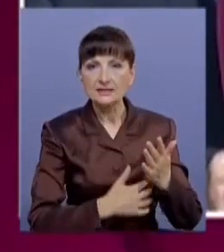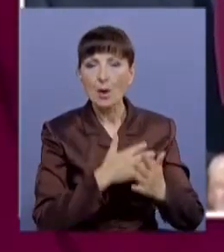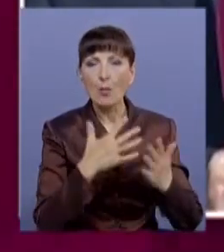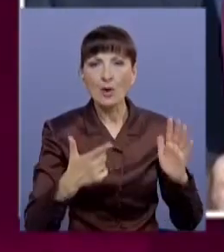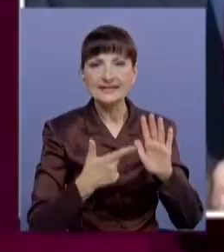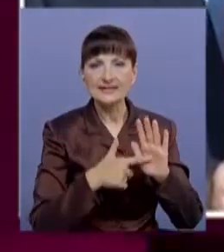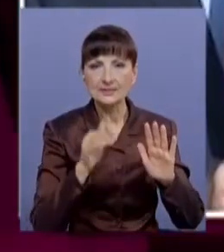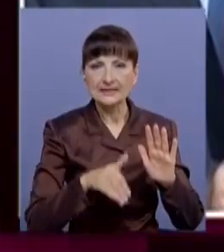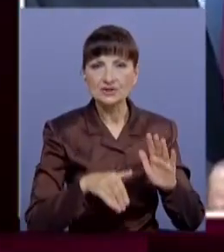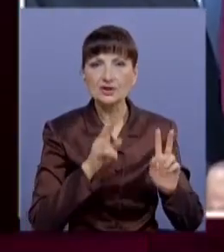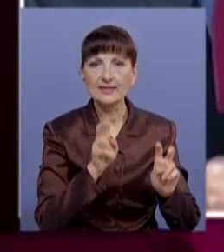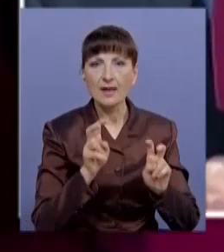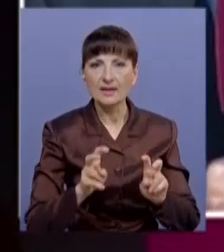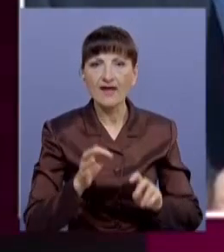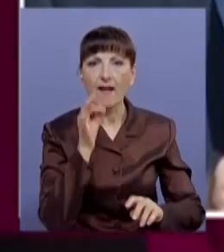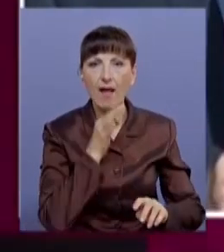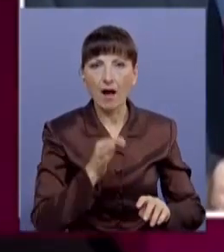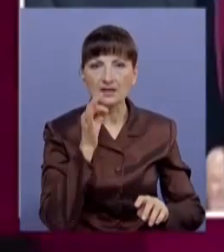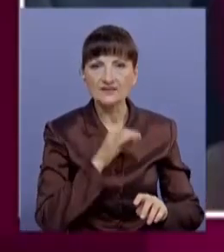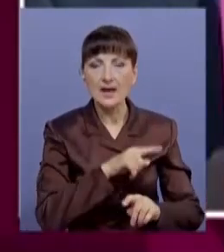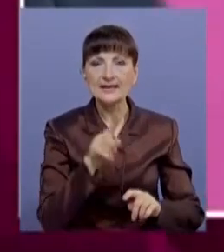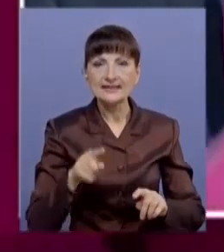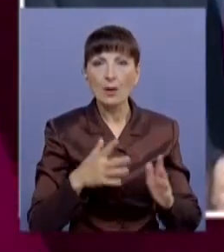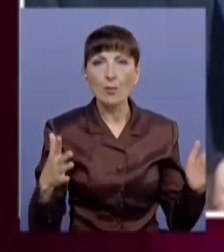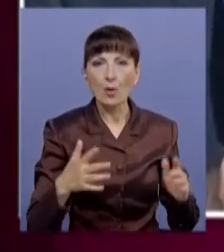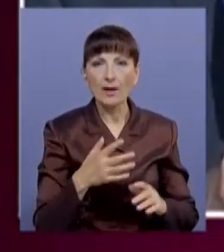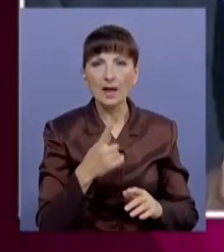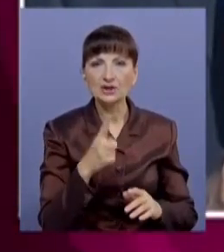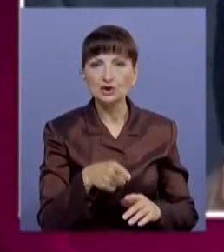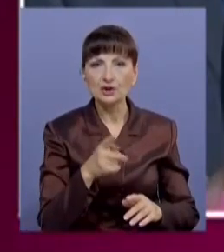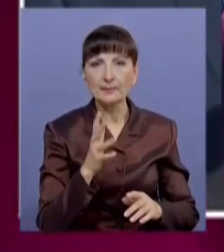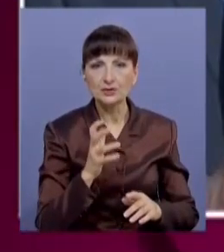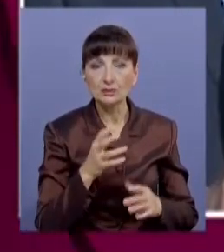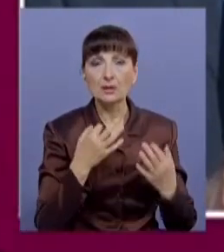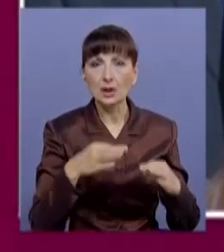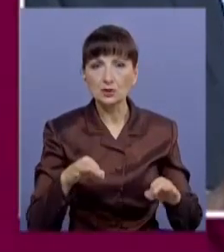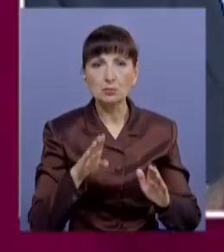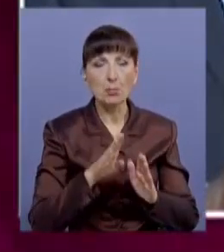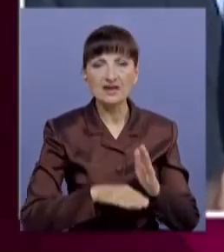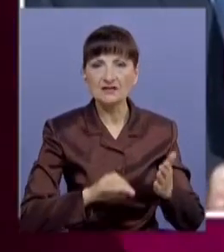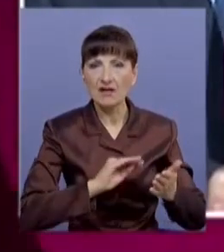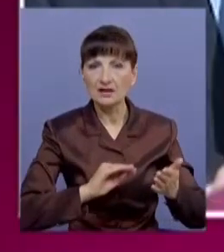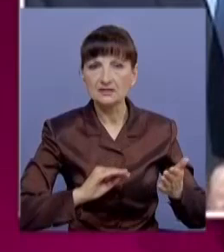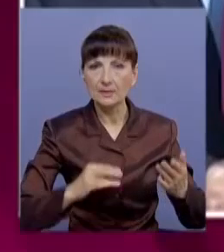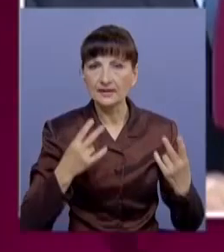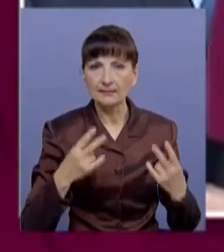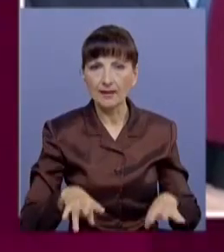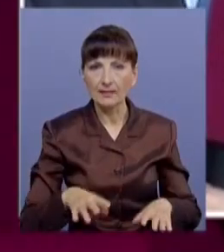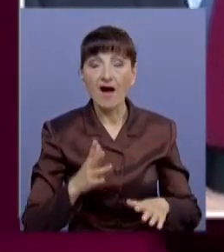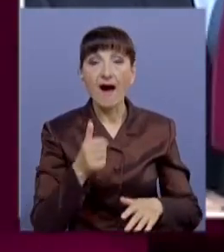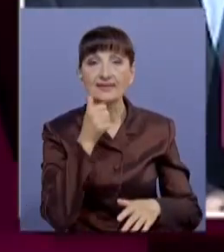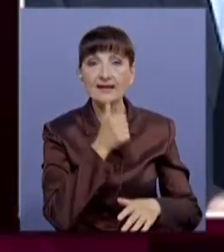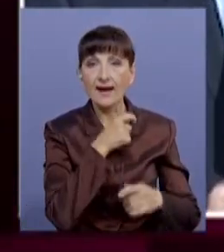7000 наименований медикамента из них более полутора тысяч доступны без рецепта врача а вот за